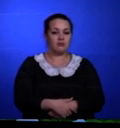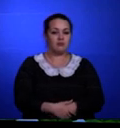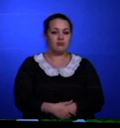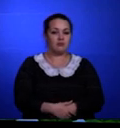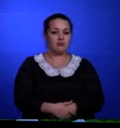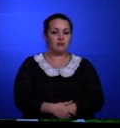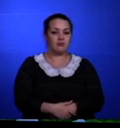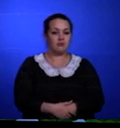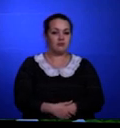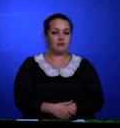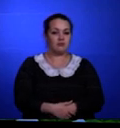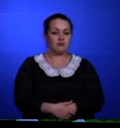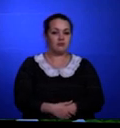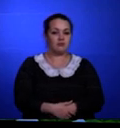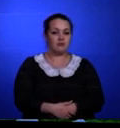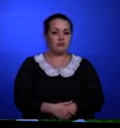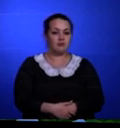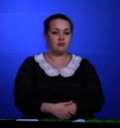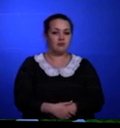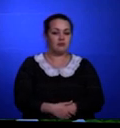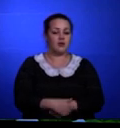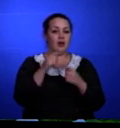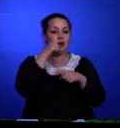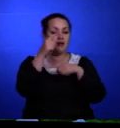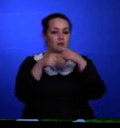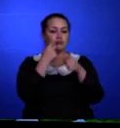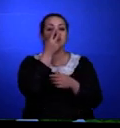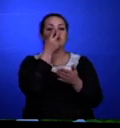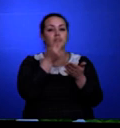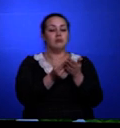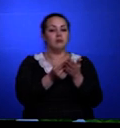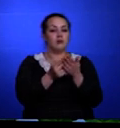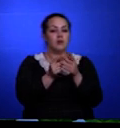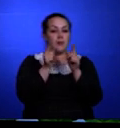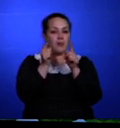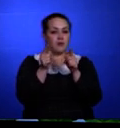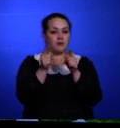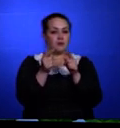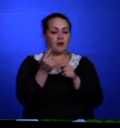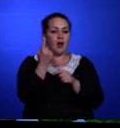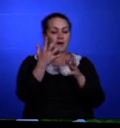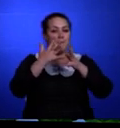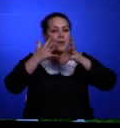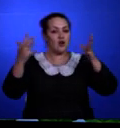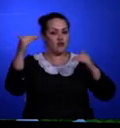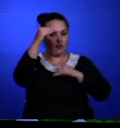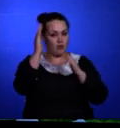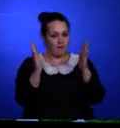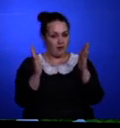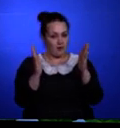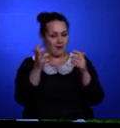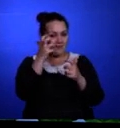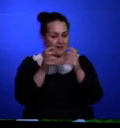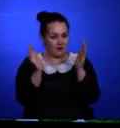мы перекладываем палочки следующим образом и у нас получается один большой один